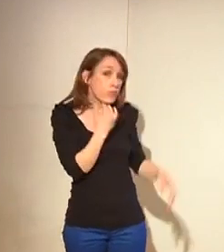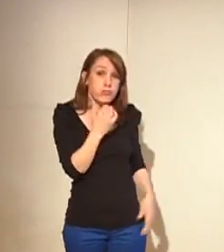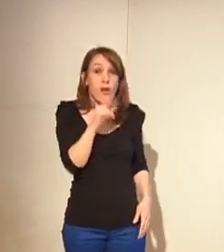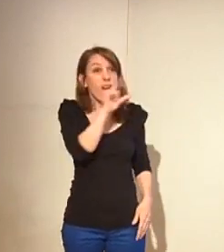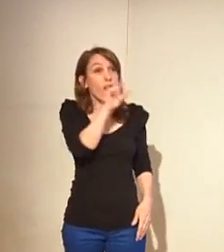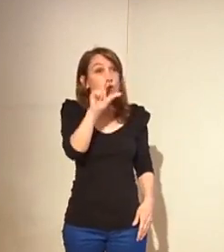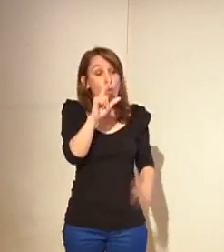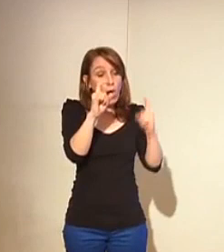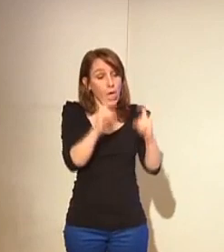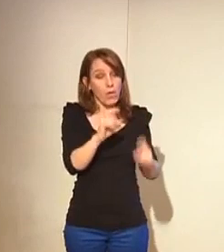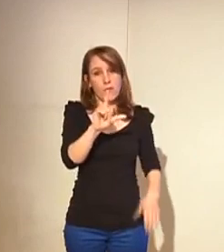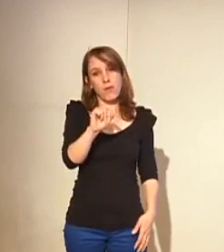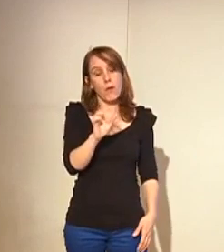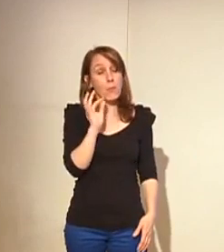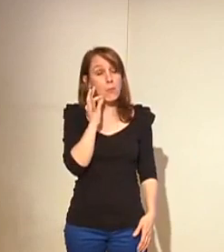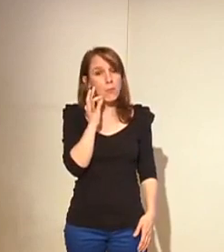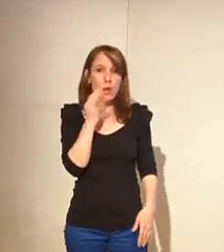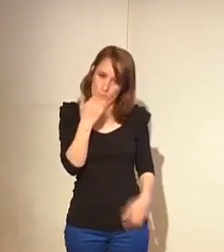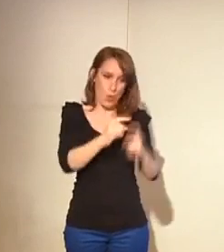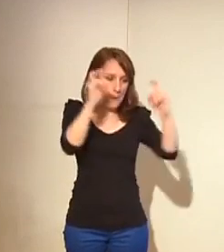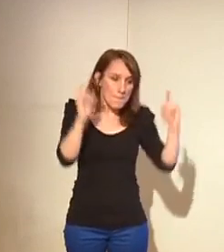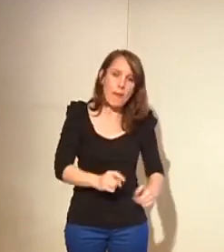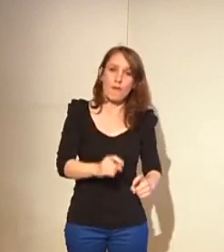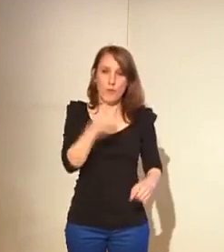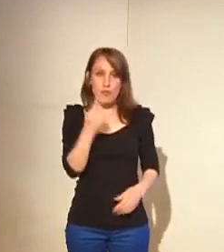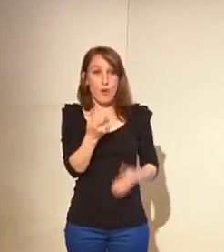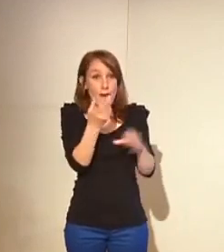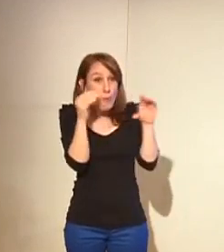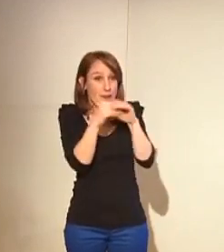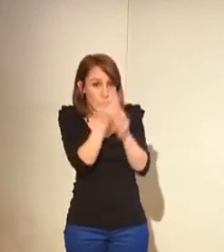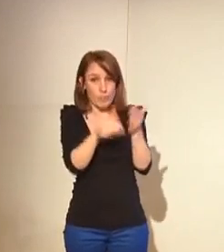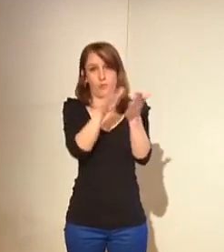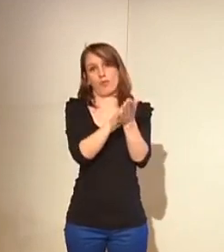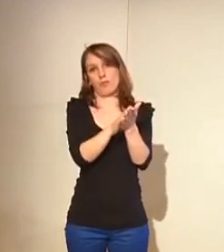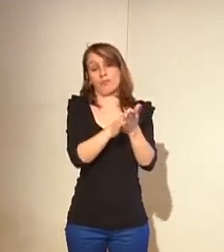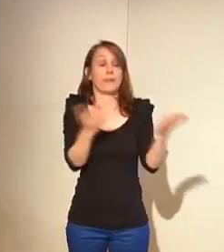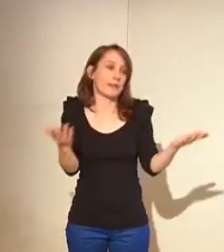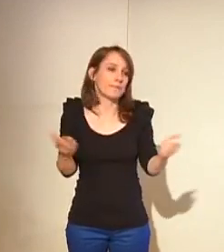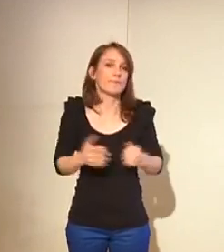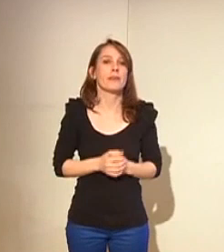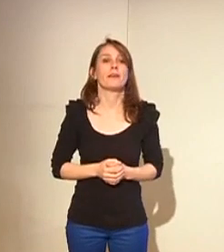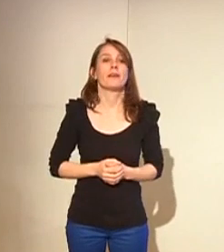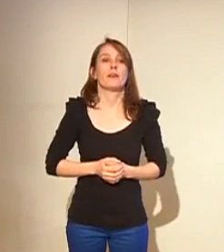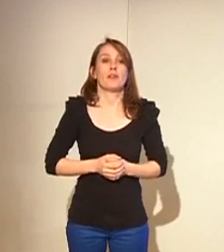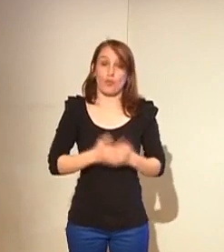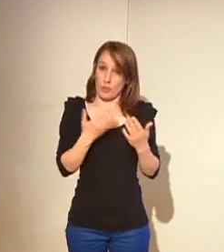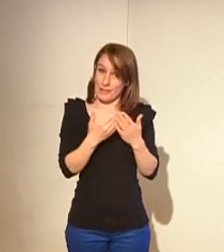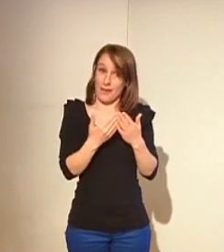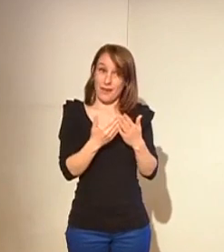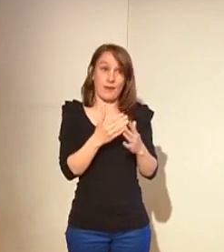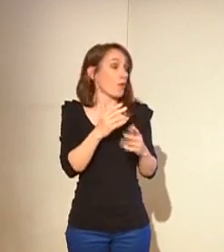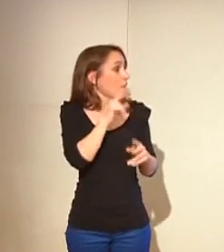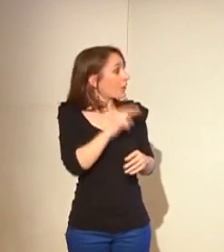auriez fait coup double donc c'est la raison pour laquelle sur cet aspect là puisque cette délibération la première